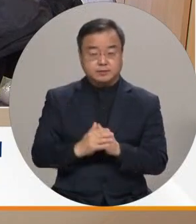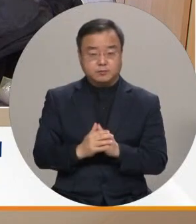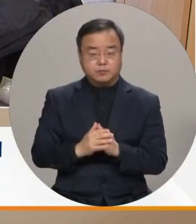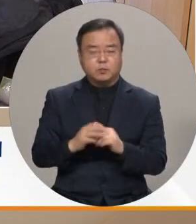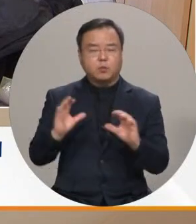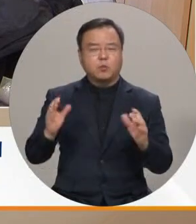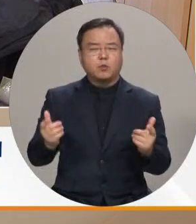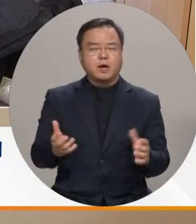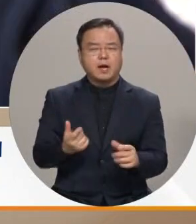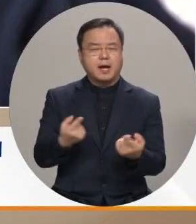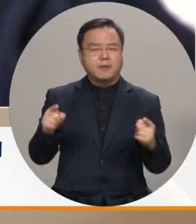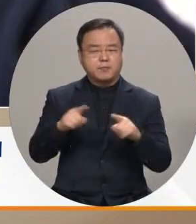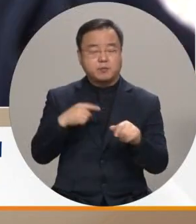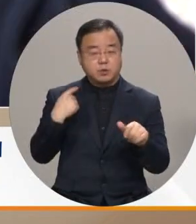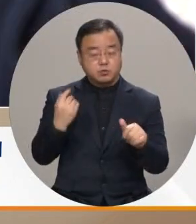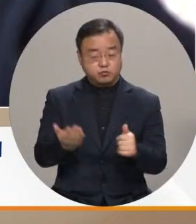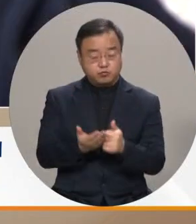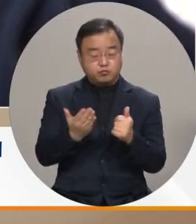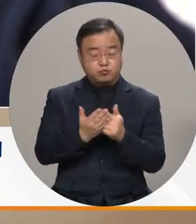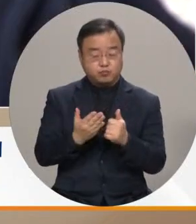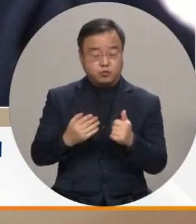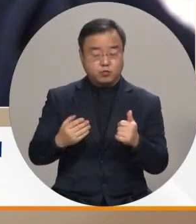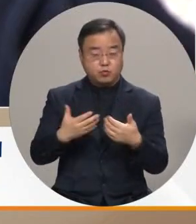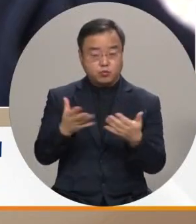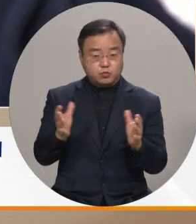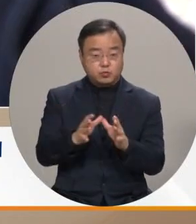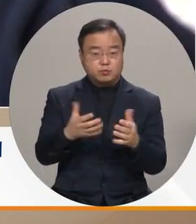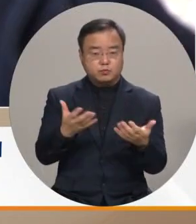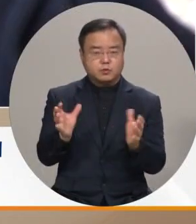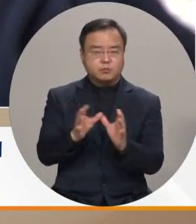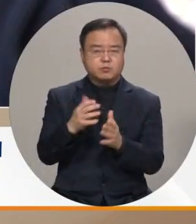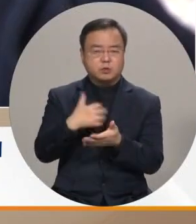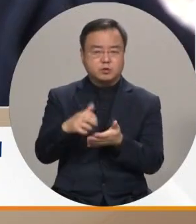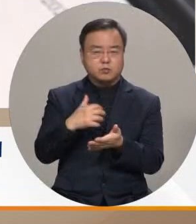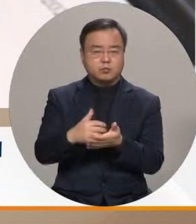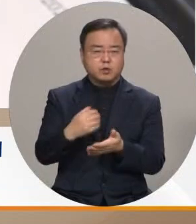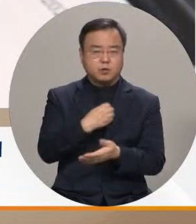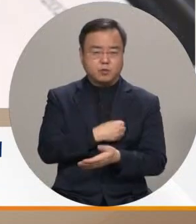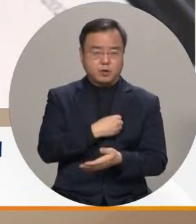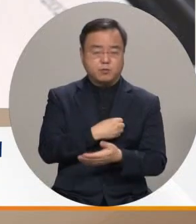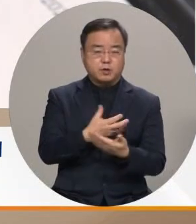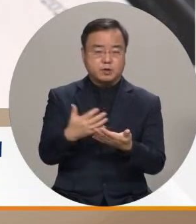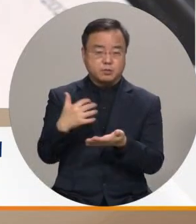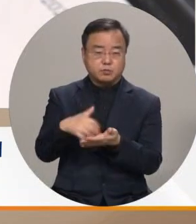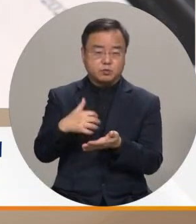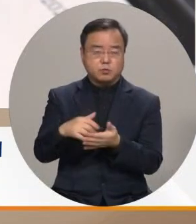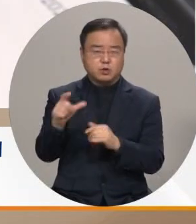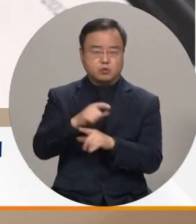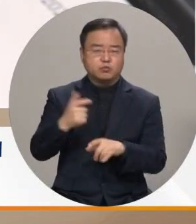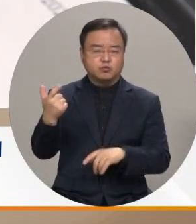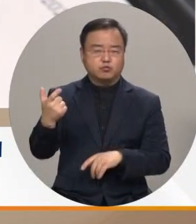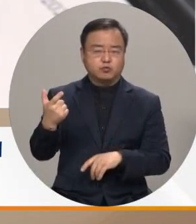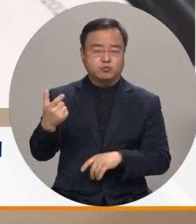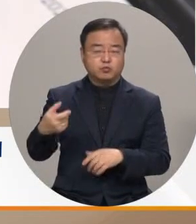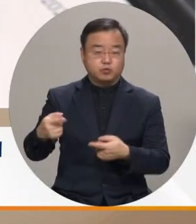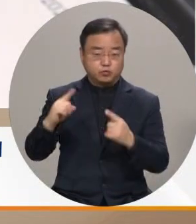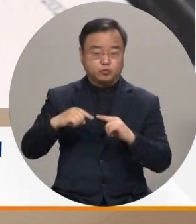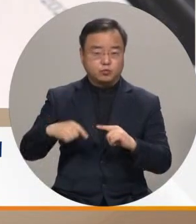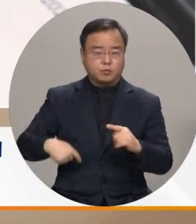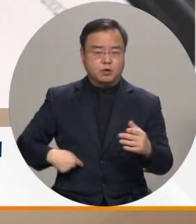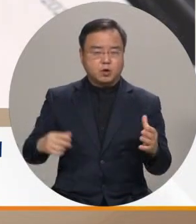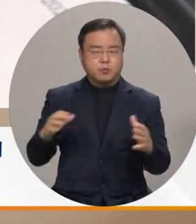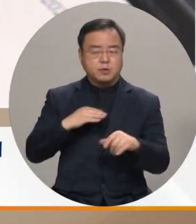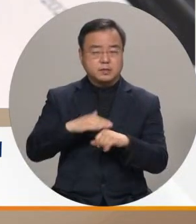교육에는 협동 어린이집 유치원 회원 기관이 60여개 이상 함께하고 있어서 협동형 어린이집 협동형